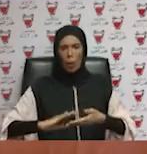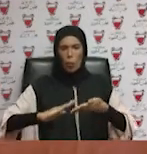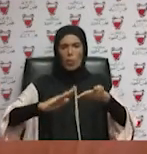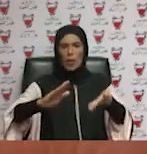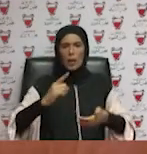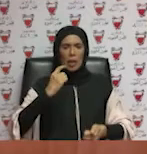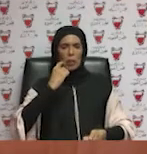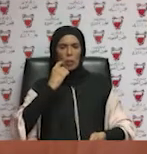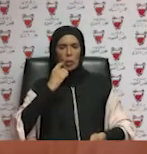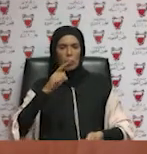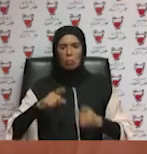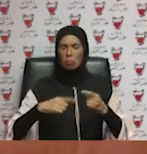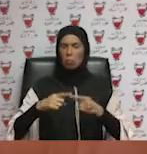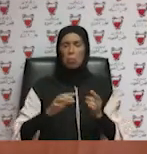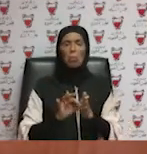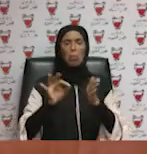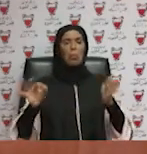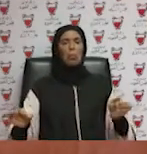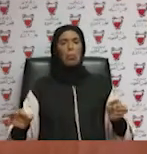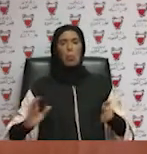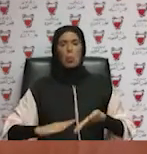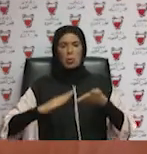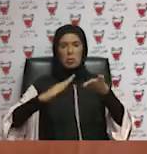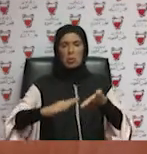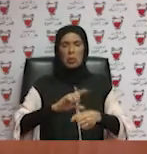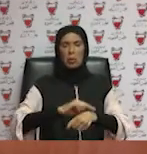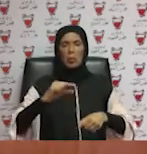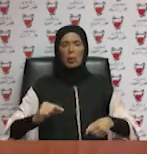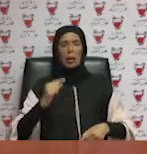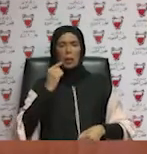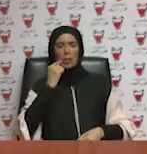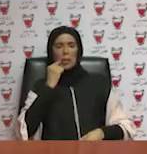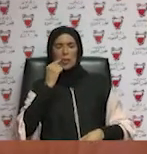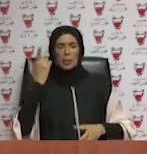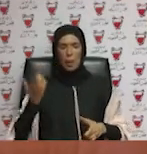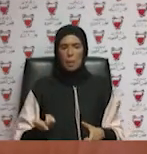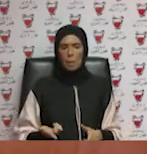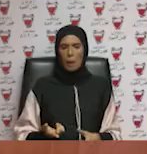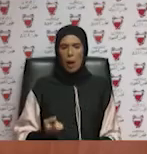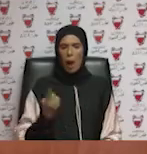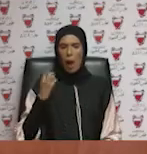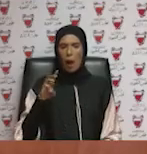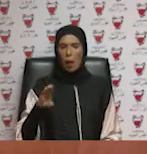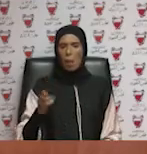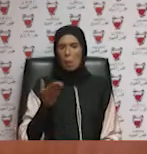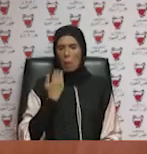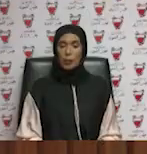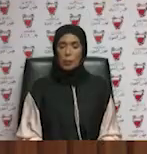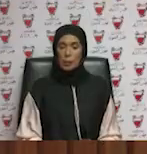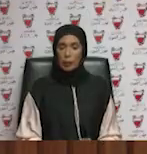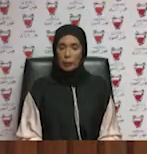الأسنان والقائمة تطول. فقط مساعدي طب الأسنان اليوم نحتاج إلى 1000 خريج، لا يوجد لدينا أي خريج في